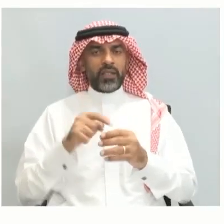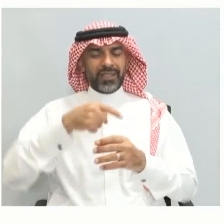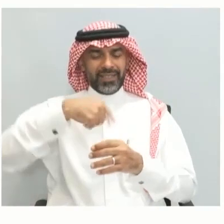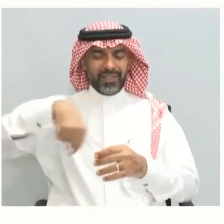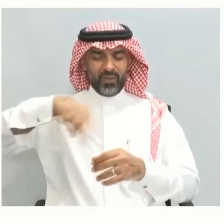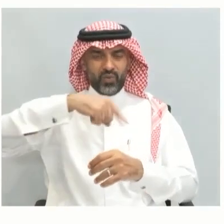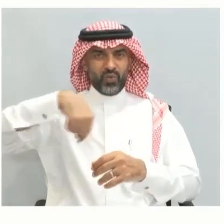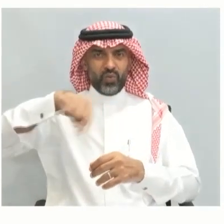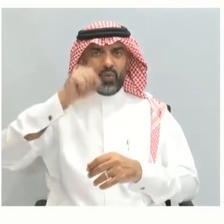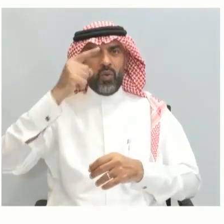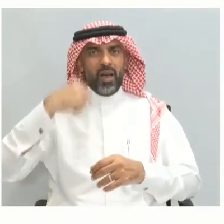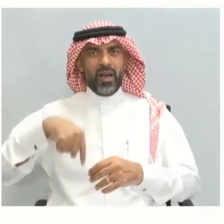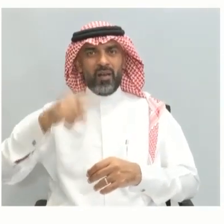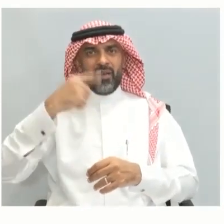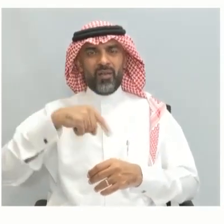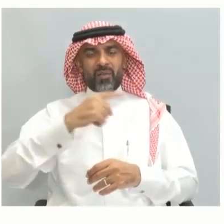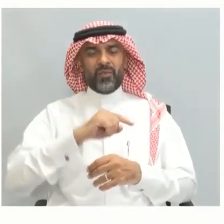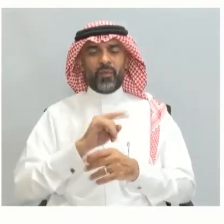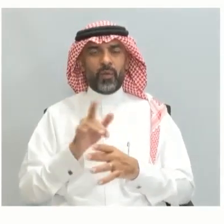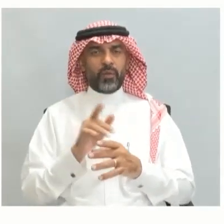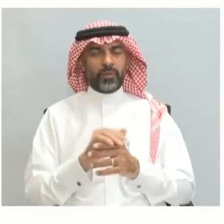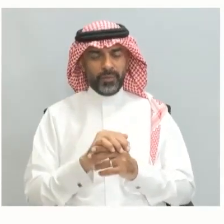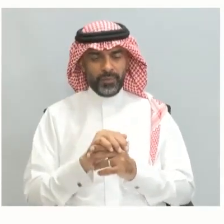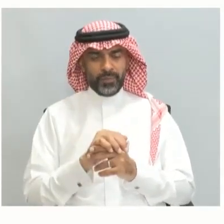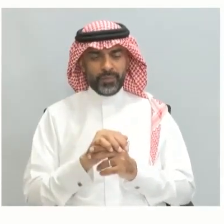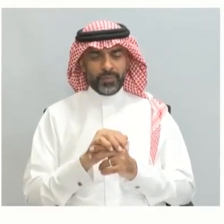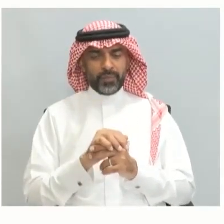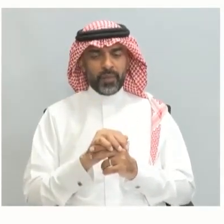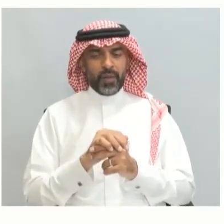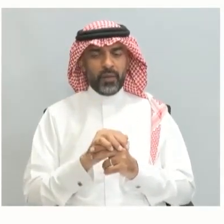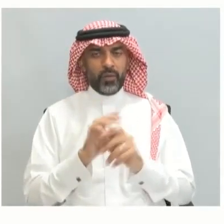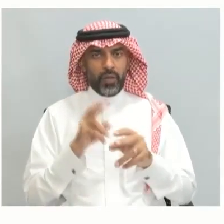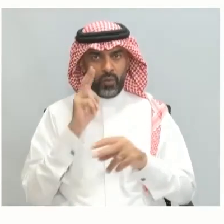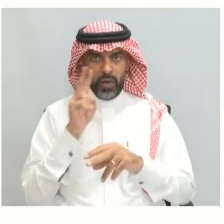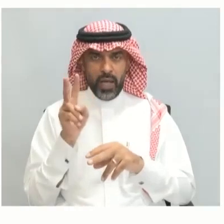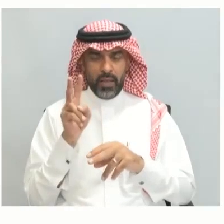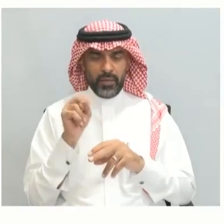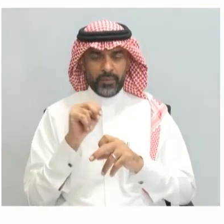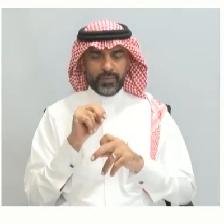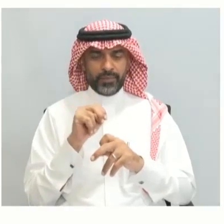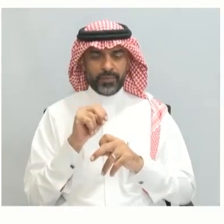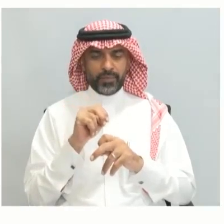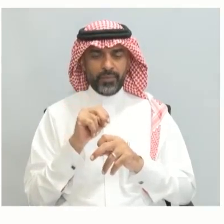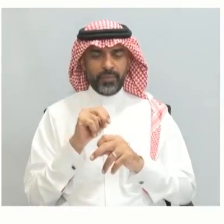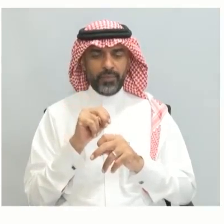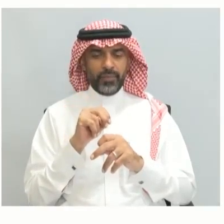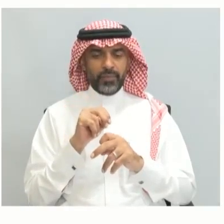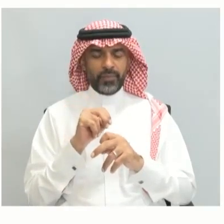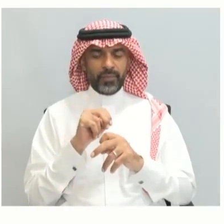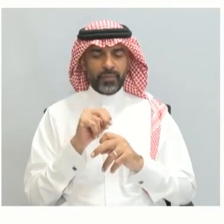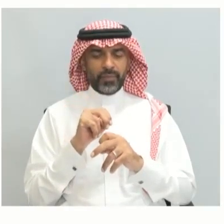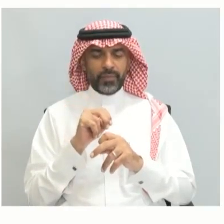العرض واعتمدوه في رسمهم اذا نلاحظ السبقه الذي قام به